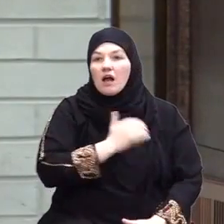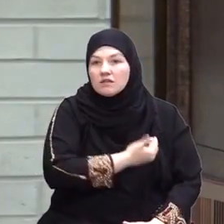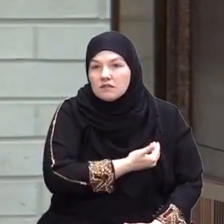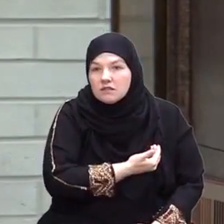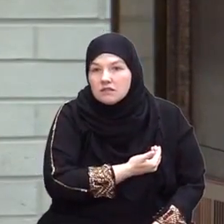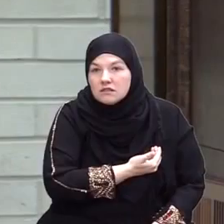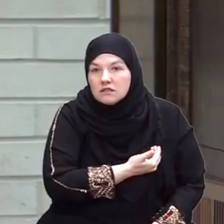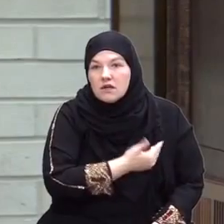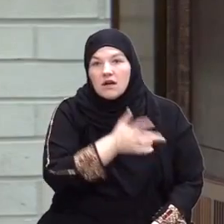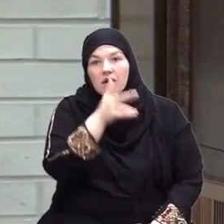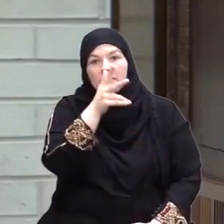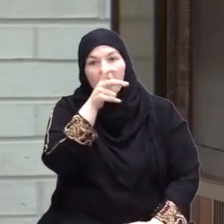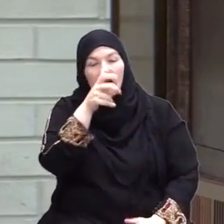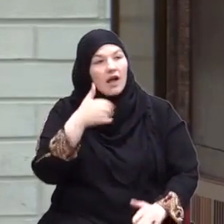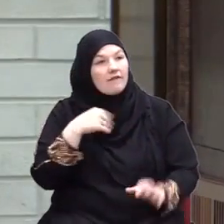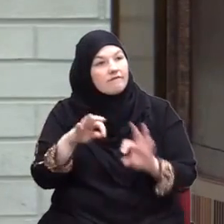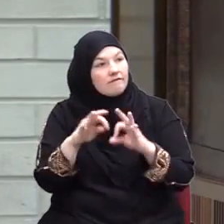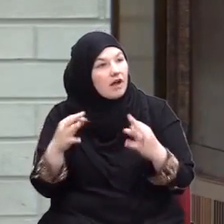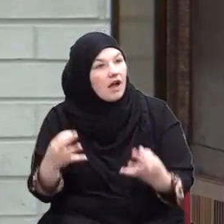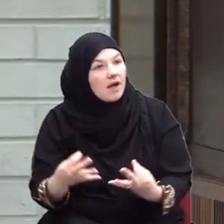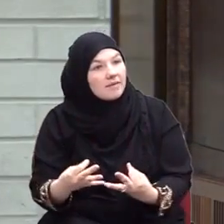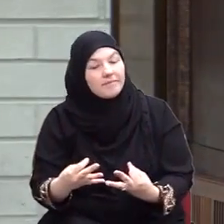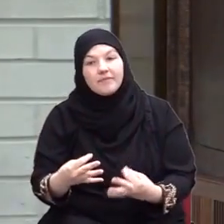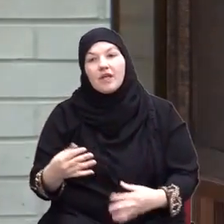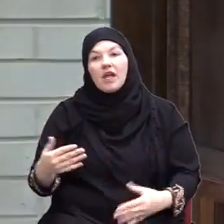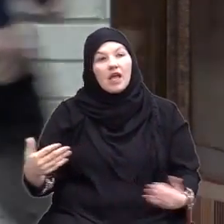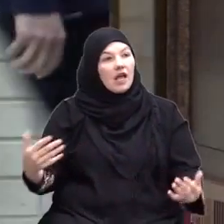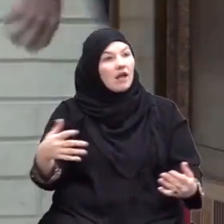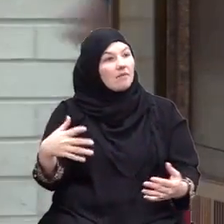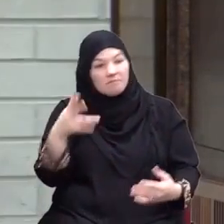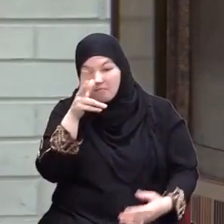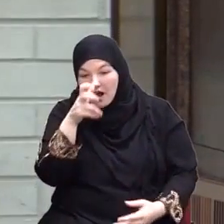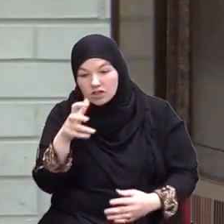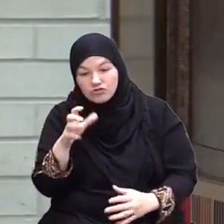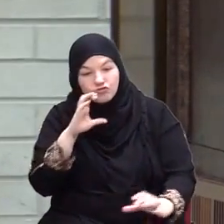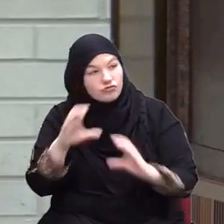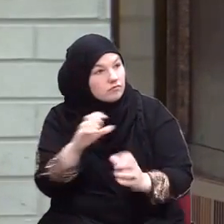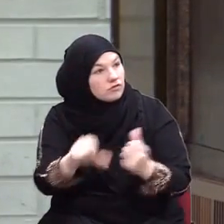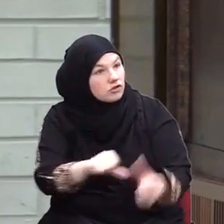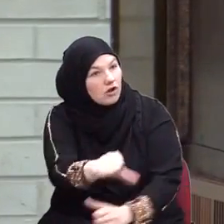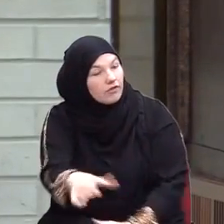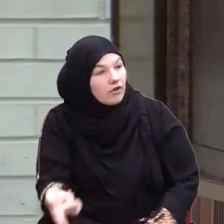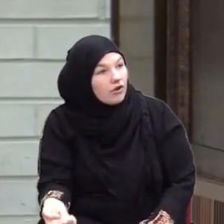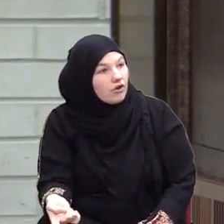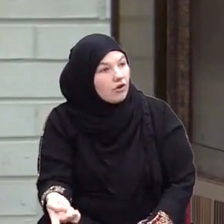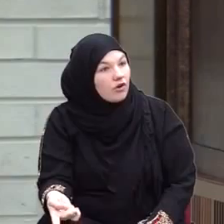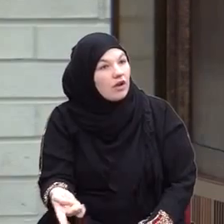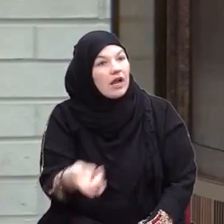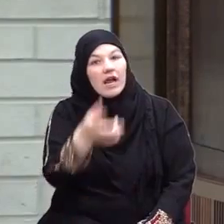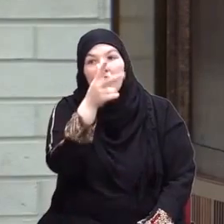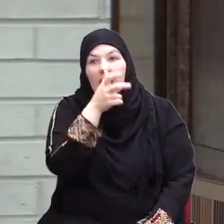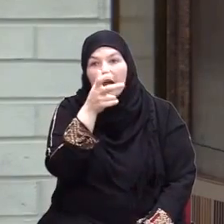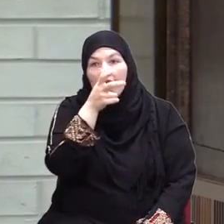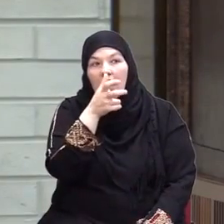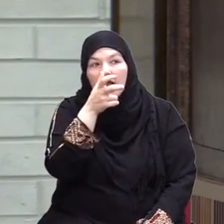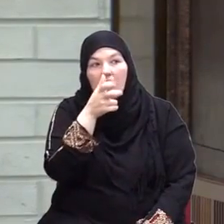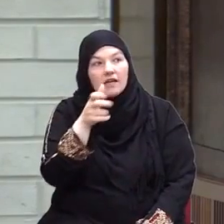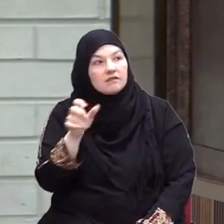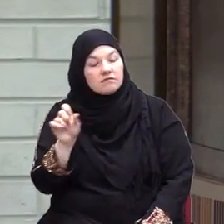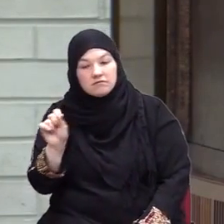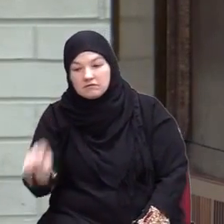أُمَمٌ أَمْثَالُكُمْ. They communicate, they talk. We have heard what the ant said to